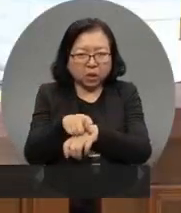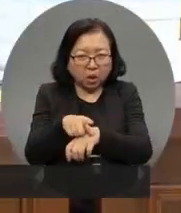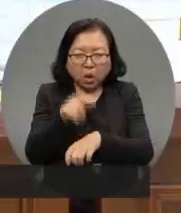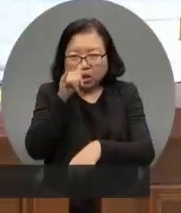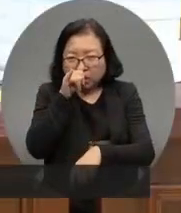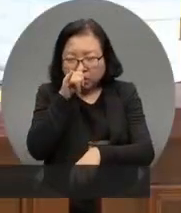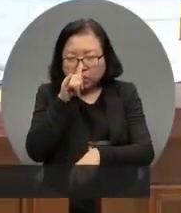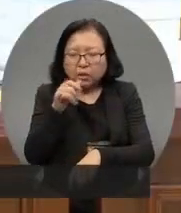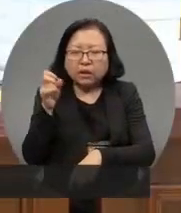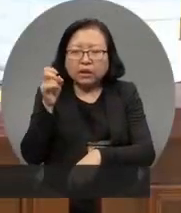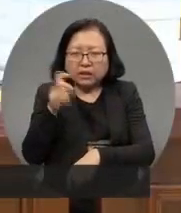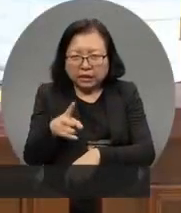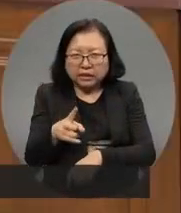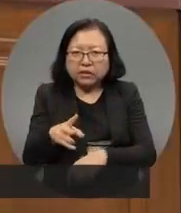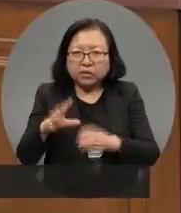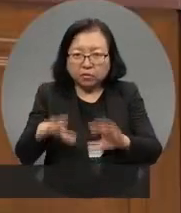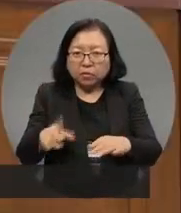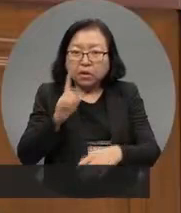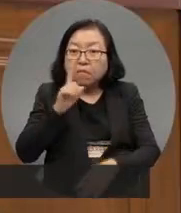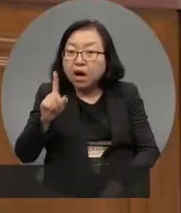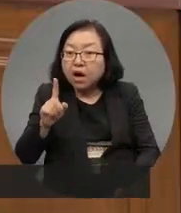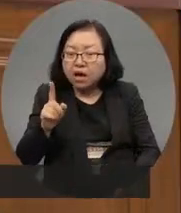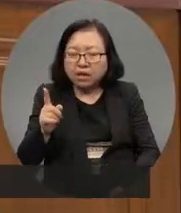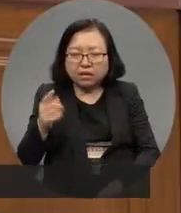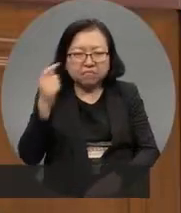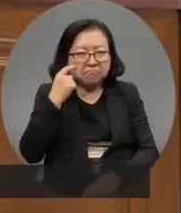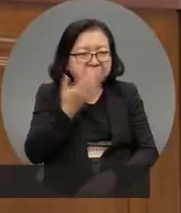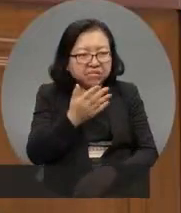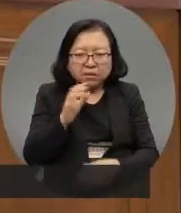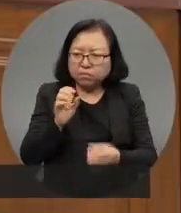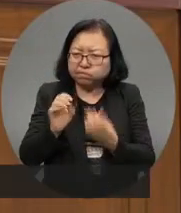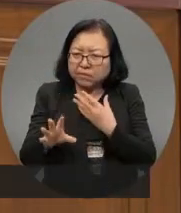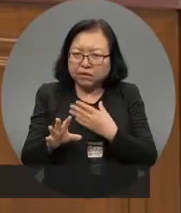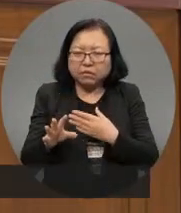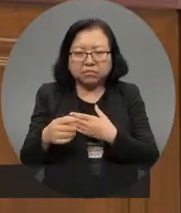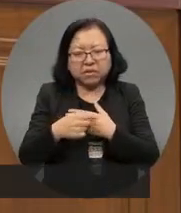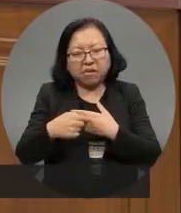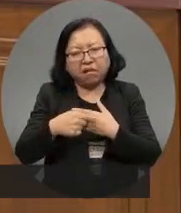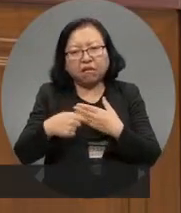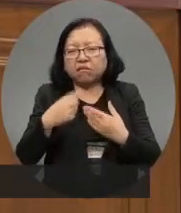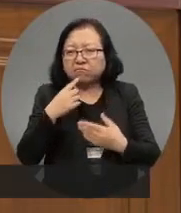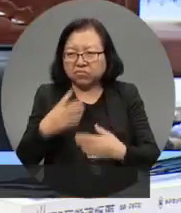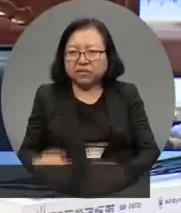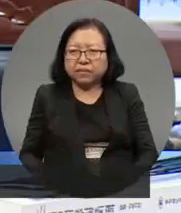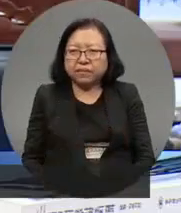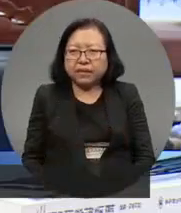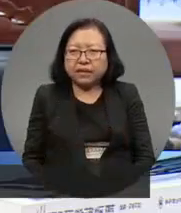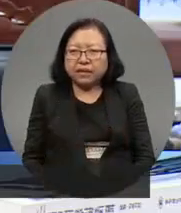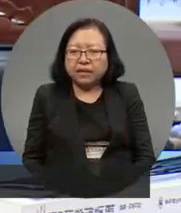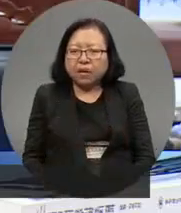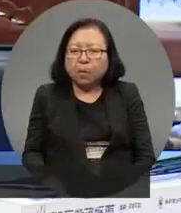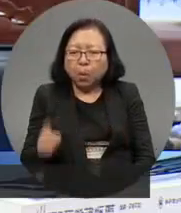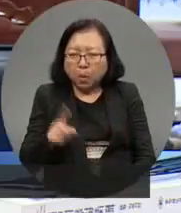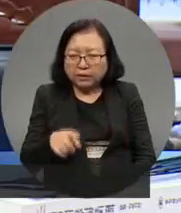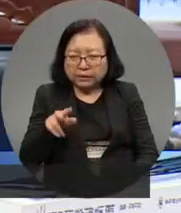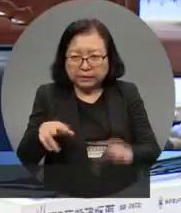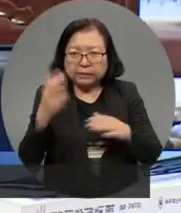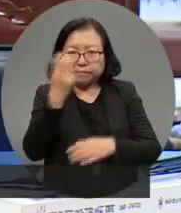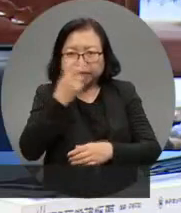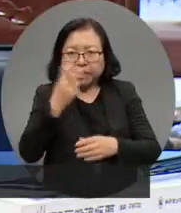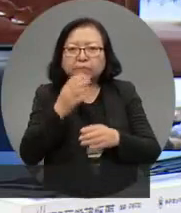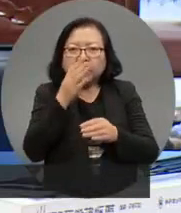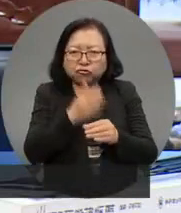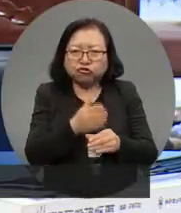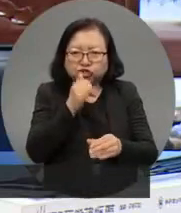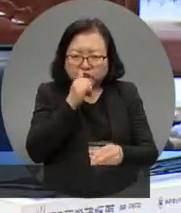국정감사에 이어 또다시 거론됐지만 질의도 답변도 형식적이었습니다. 지금 감사도 진행을 하고 있고요.